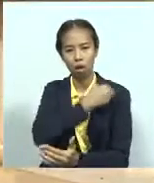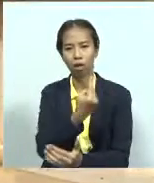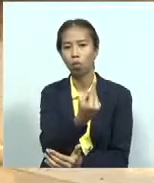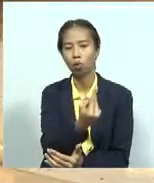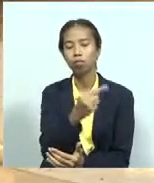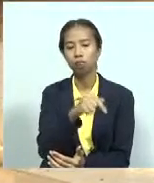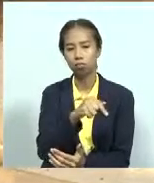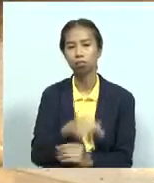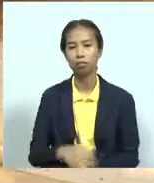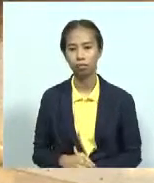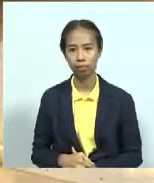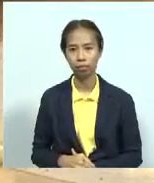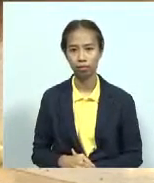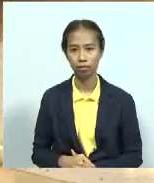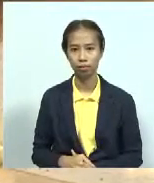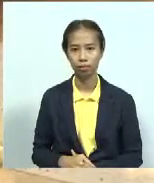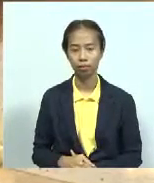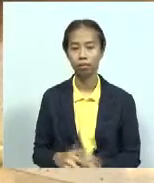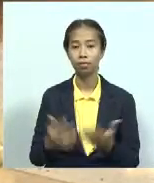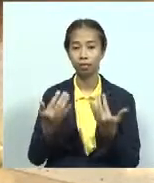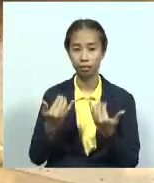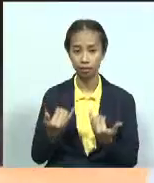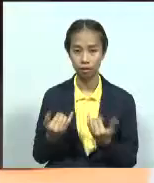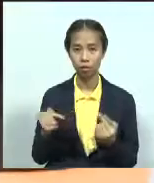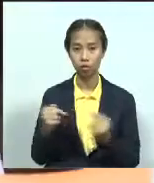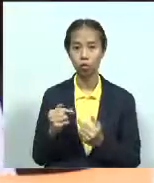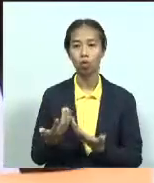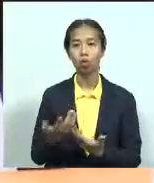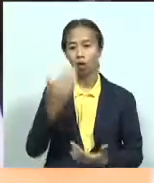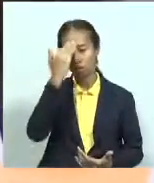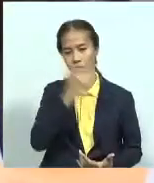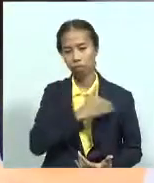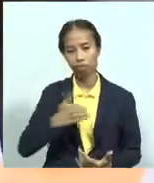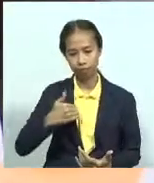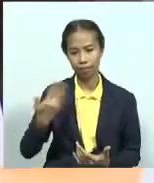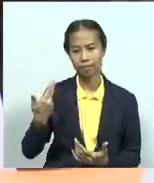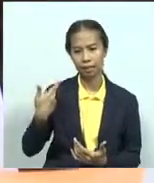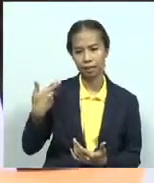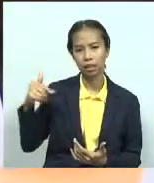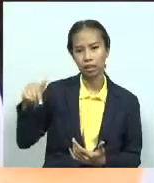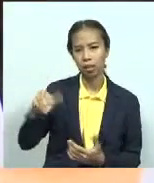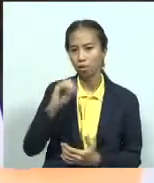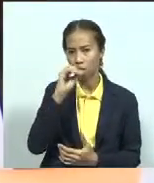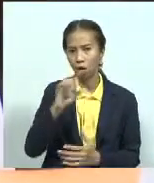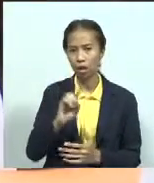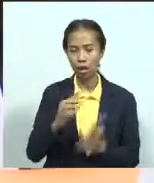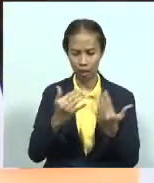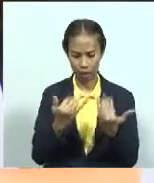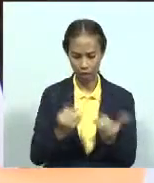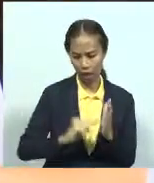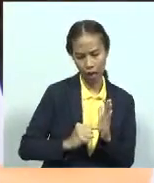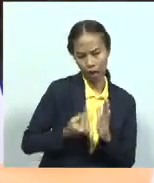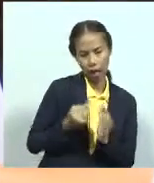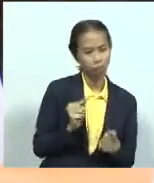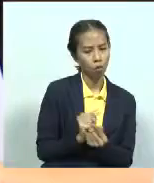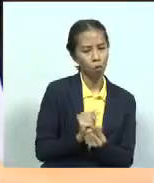งคนค่ะผู้ช่วยเจ้าอาวาสอาสนวิหารอัสสัมชัญบอกว่าเหตุการณ์ลักษณะเช่นนี้ไม่ได้เกิดขึ้นครั้งนี้ครั้ง